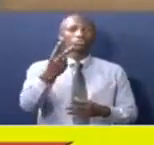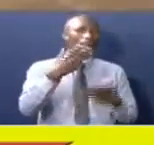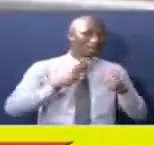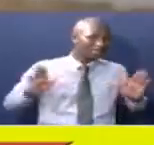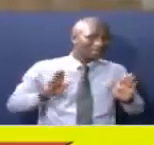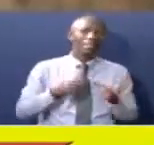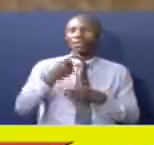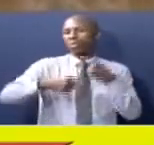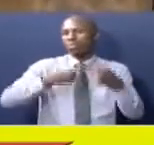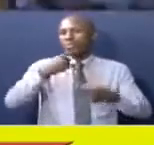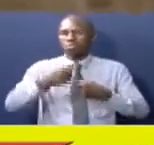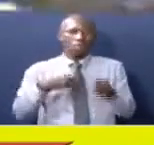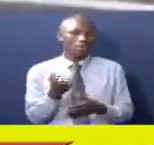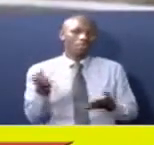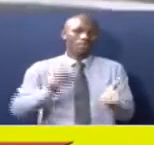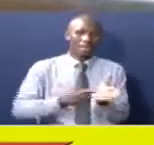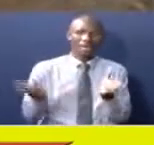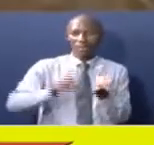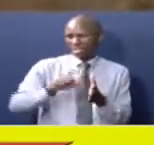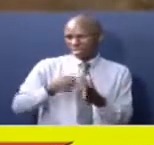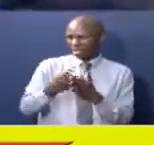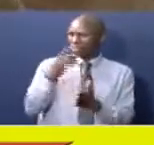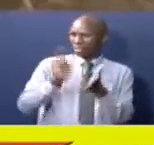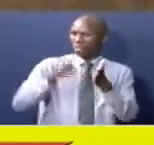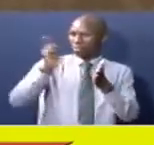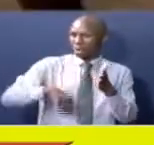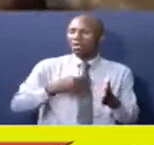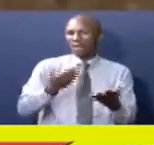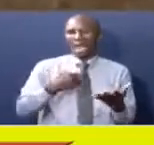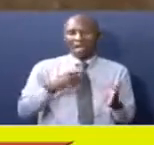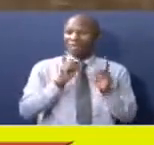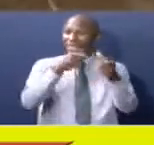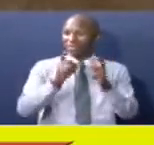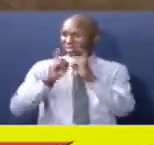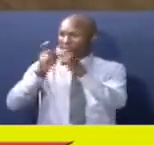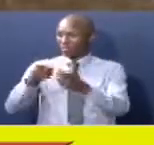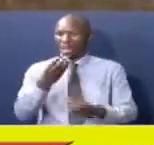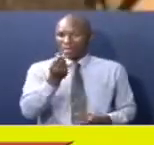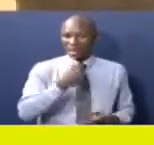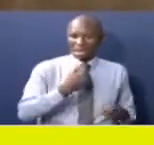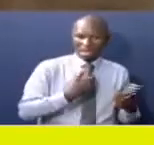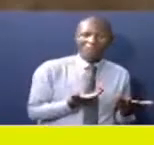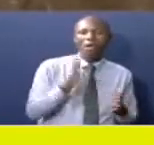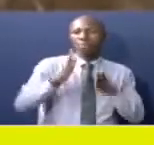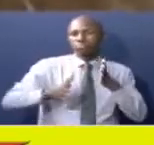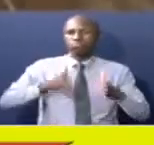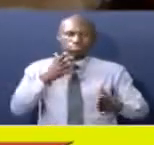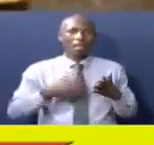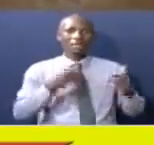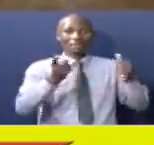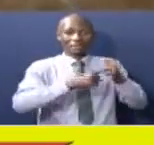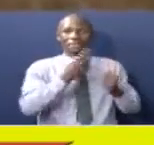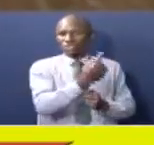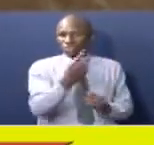na Indi maliende ya nakukisiokia Mutui ni waweta kana kwina mithinzio ya kimbesa kwa asembi dandatu